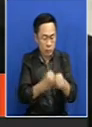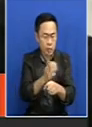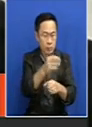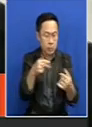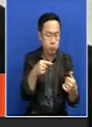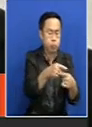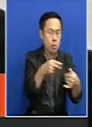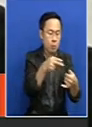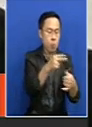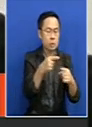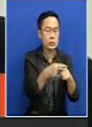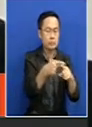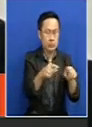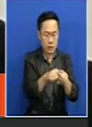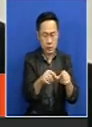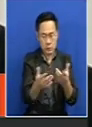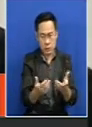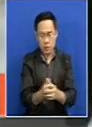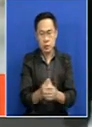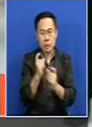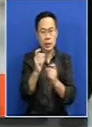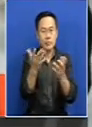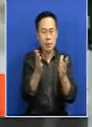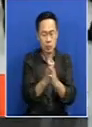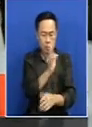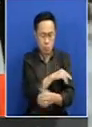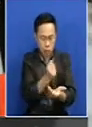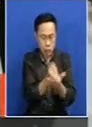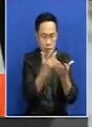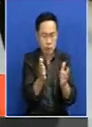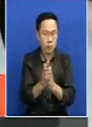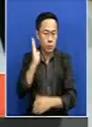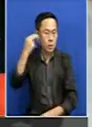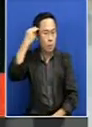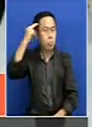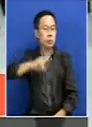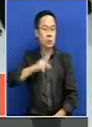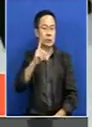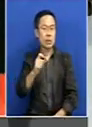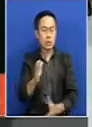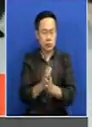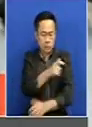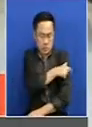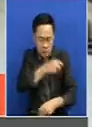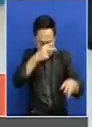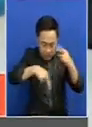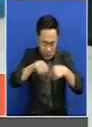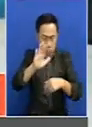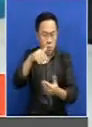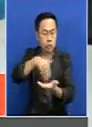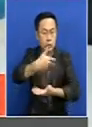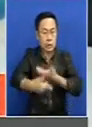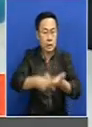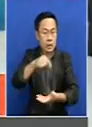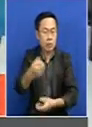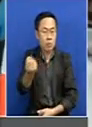อนนี้อาการของน้องพ้นขีดอันตรายแล้วค่ะ ใช่ค่ะทางเจ้าหน้าที่รักษาความปลอดภัยของห้างก็เล่าให้ฟังนะคะว่าก่อน